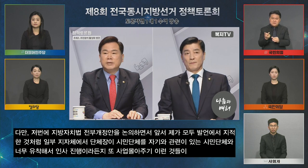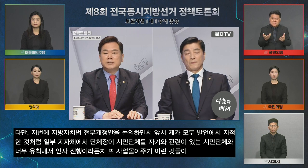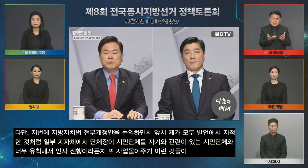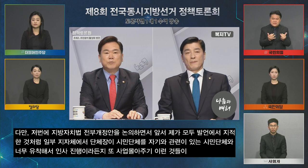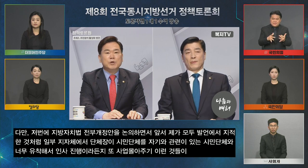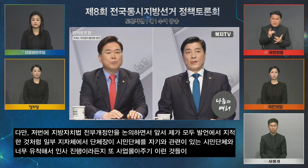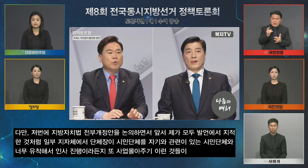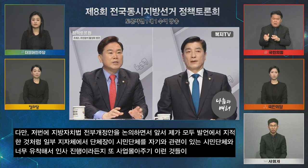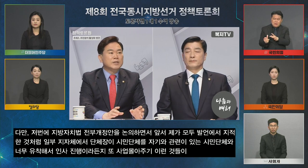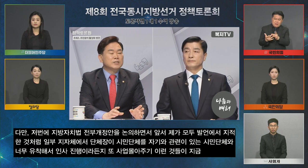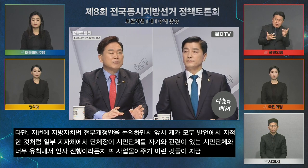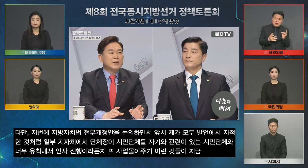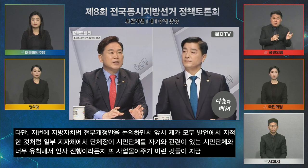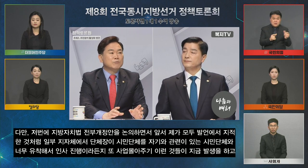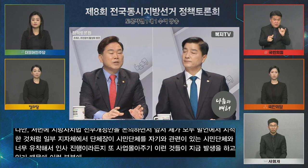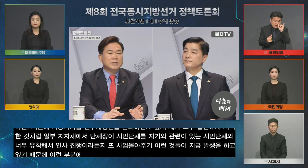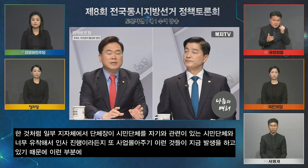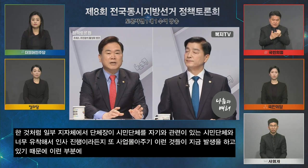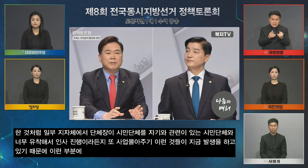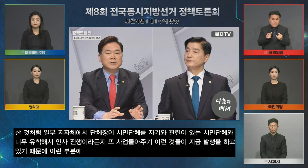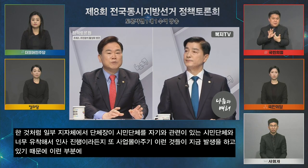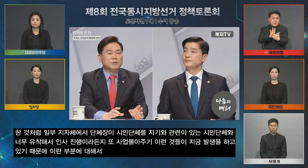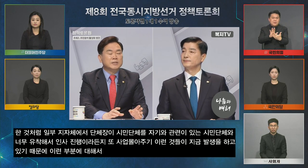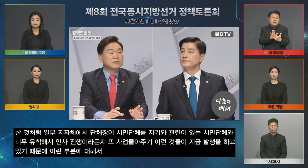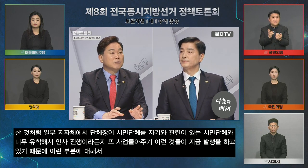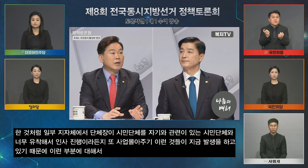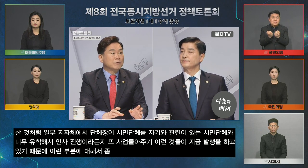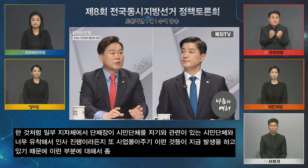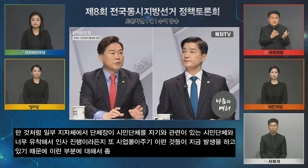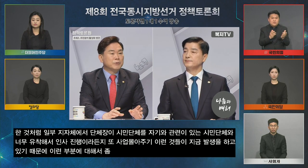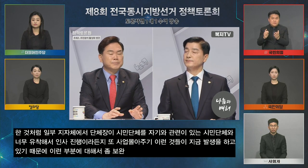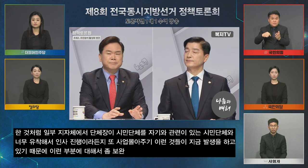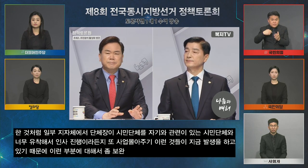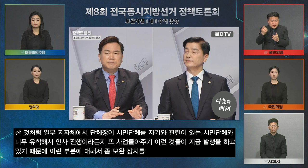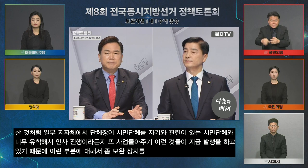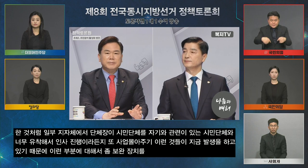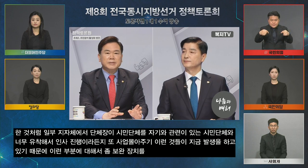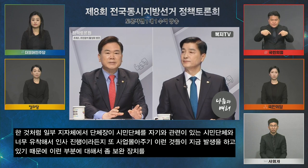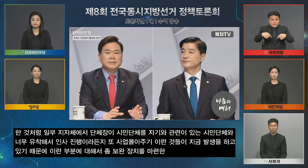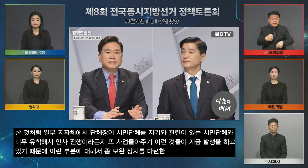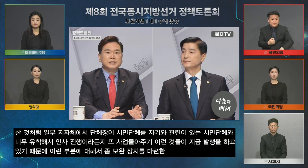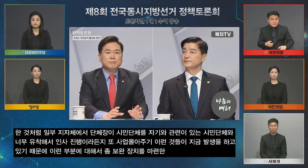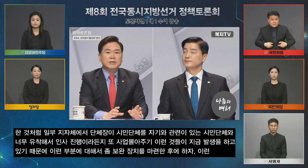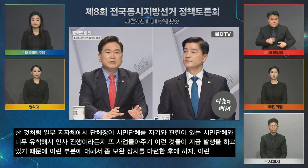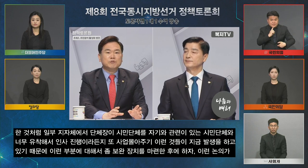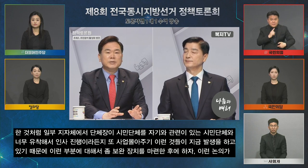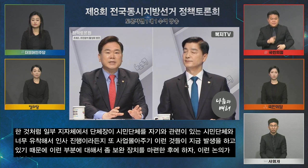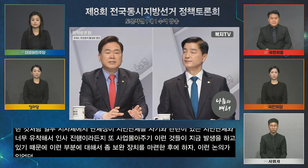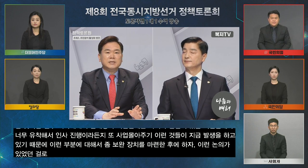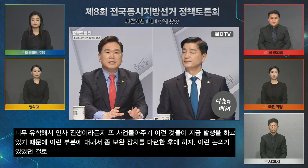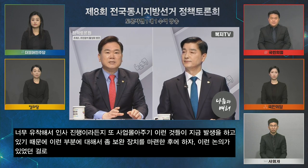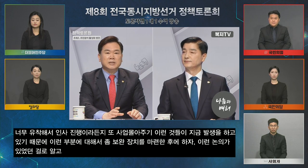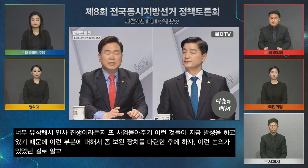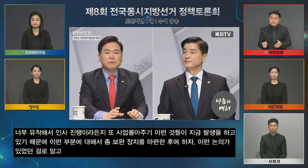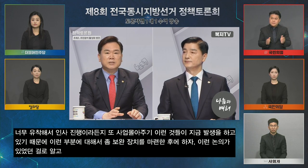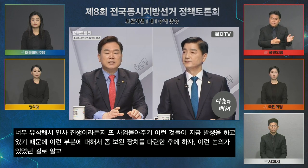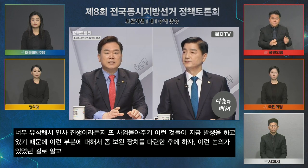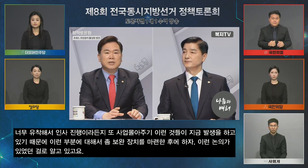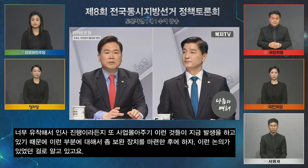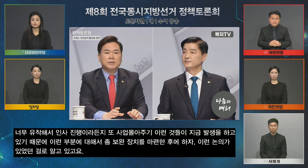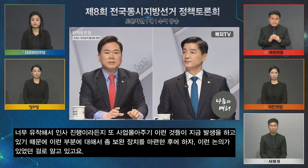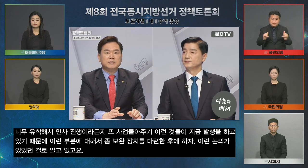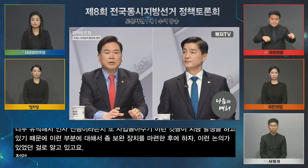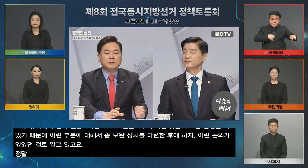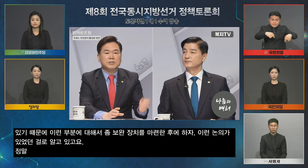부분에 대해서 좀 보완장치를 마련한 후에 하자 이런 논의가 있었던 걸로 알고 있고요. 정말 그 주민자치가 제대로